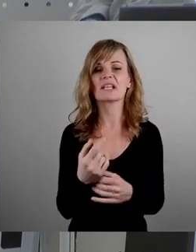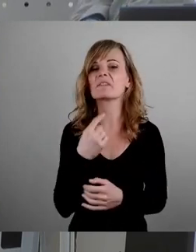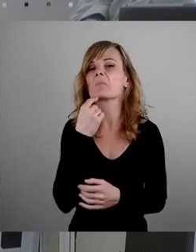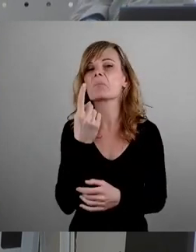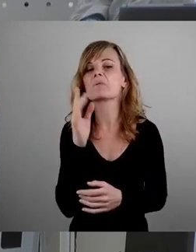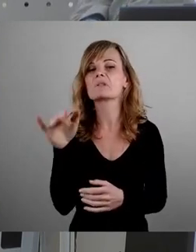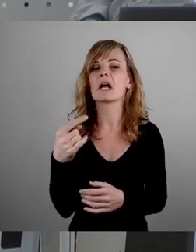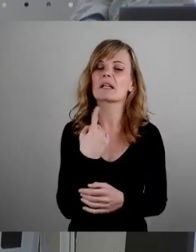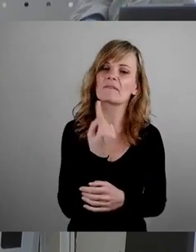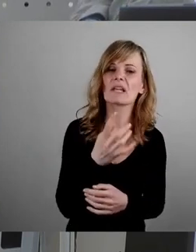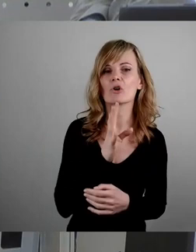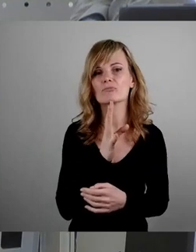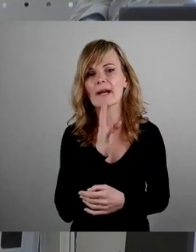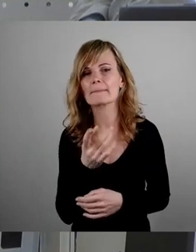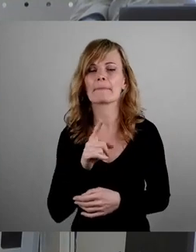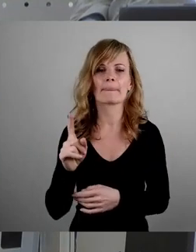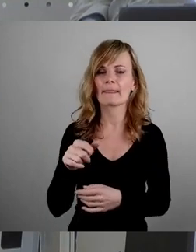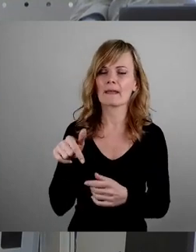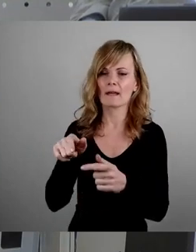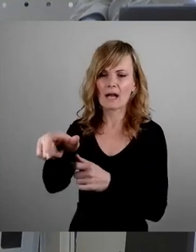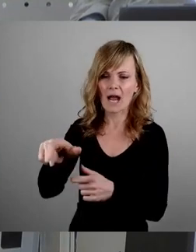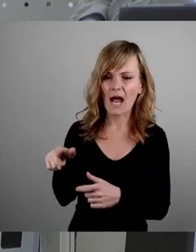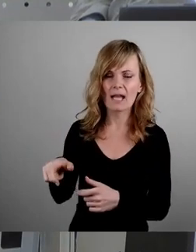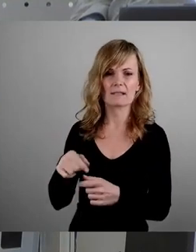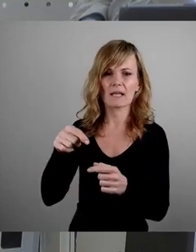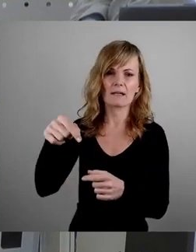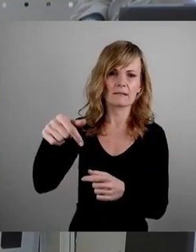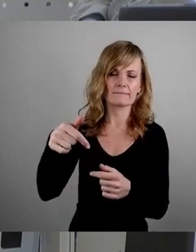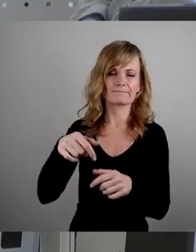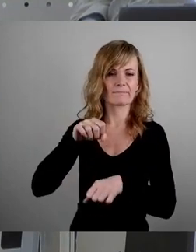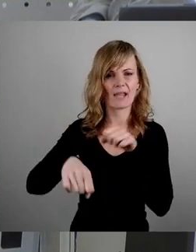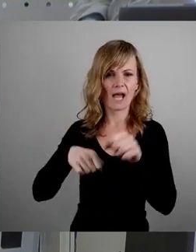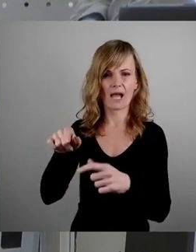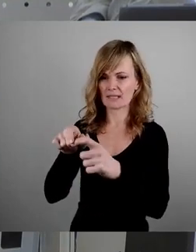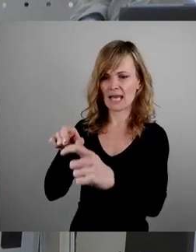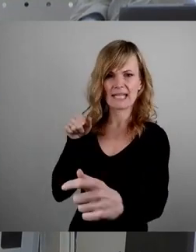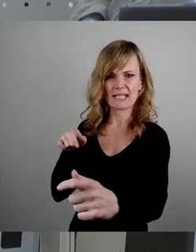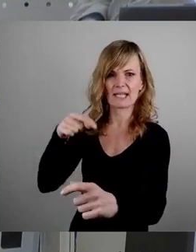reden über eine gestrichelte oder eine durchgezogene Linie. Aber so trivial ist das nicht.